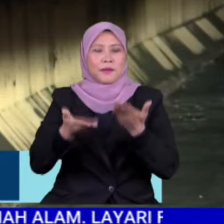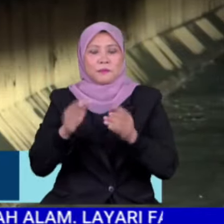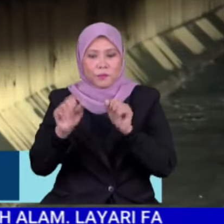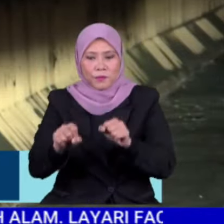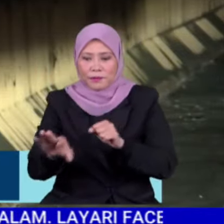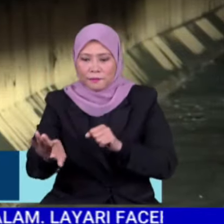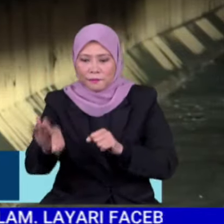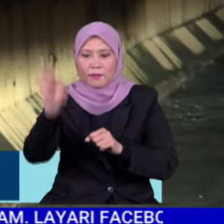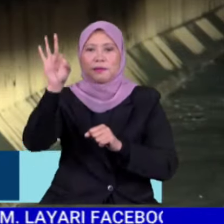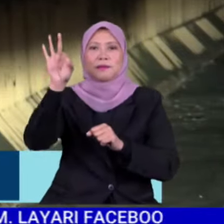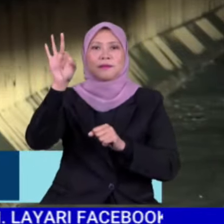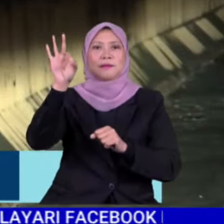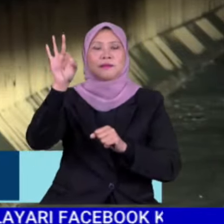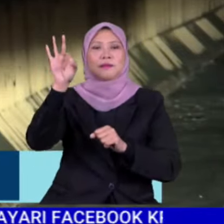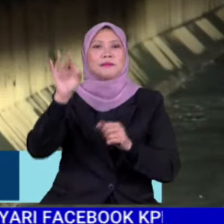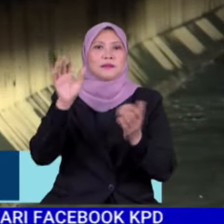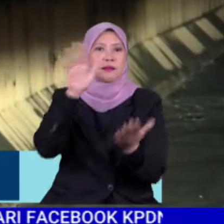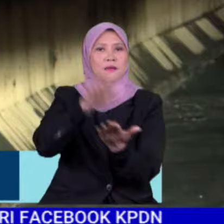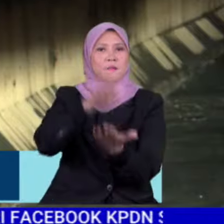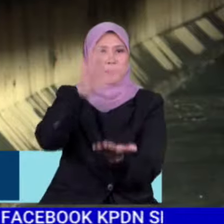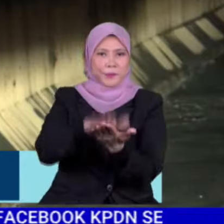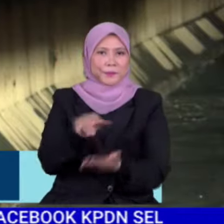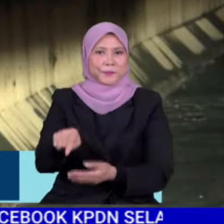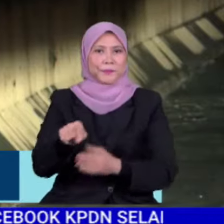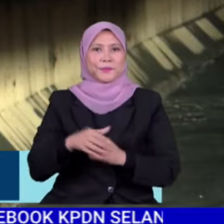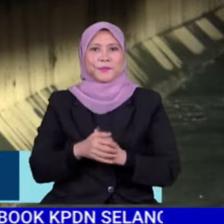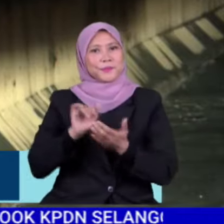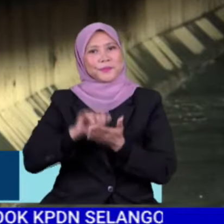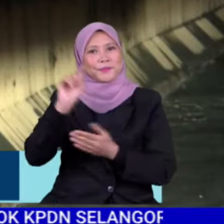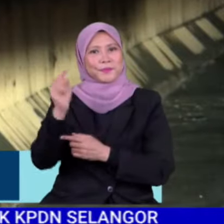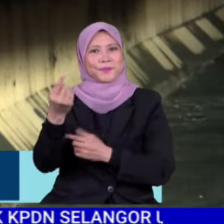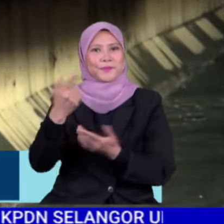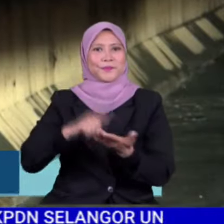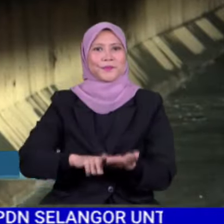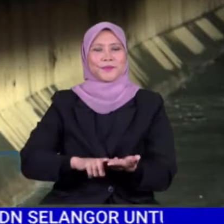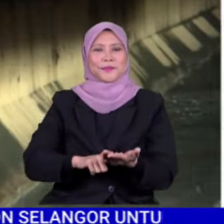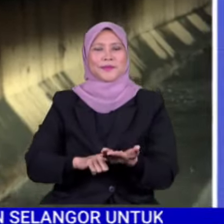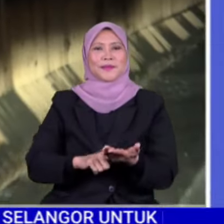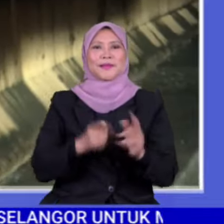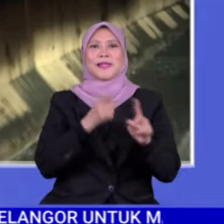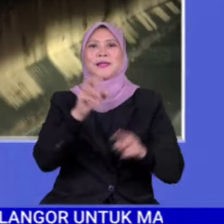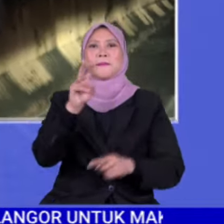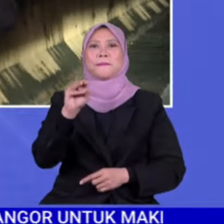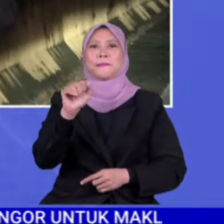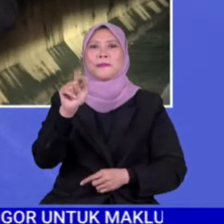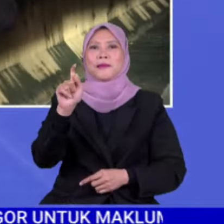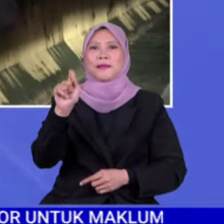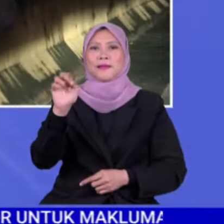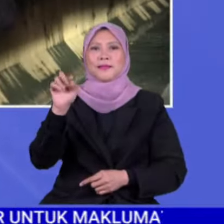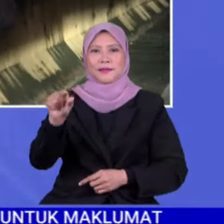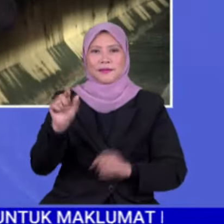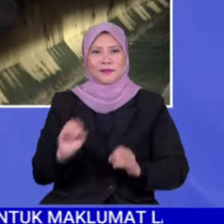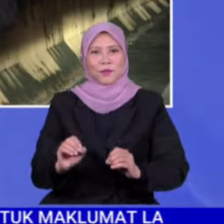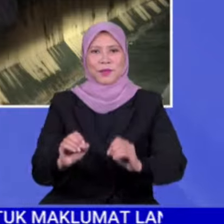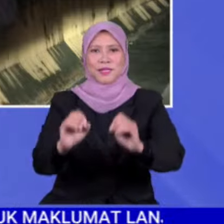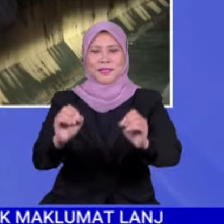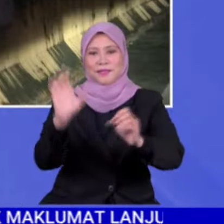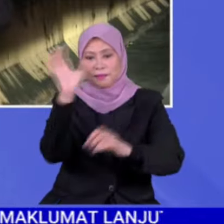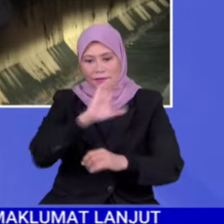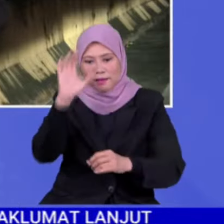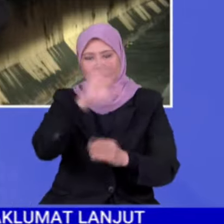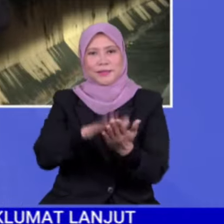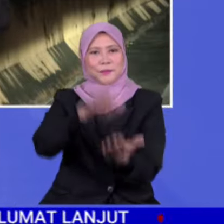terjumpa dengan kelibat mereka. Baik, saya kira sekian dulu laporan saya, Syedikin Barin dari Matang, dalam operasi